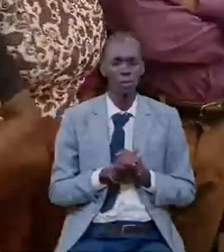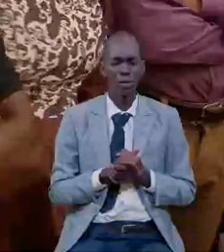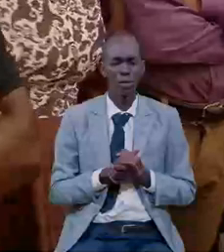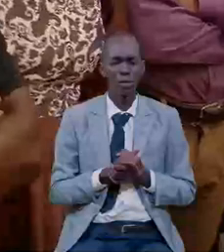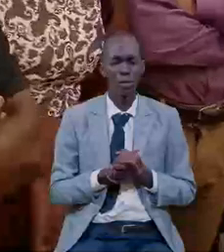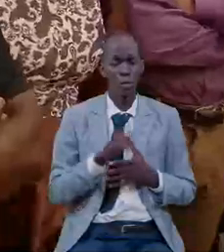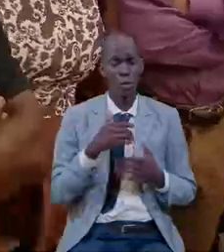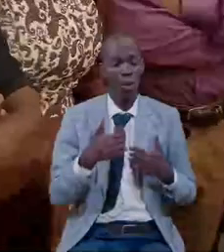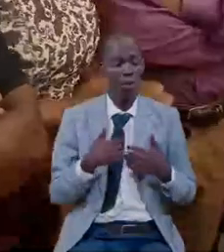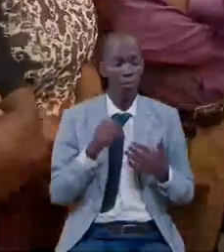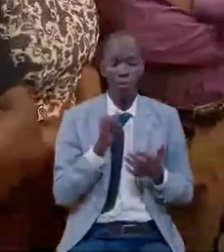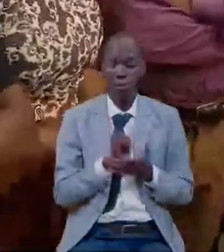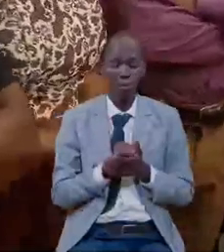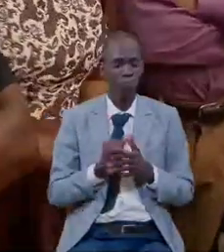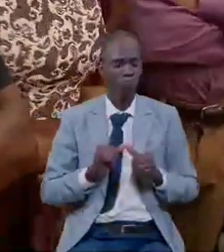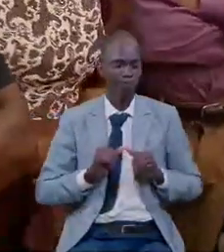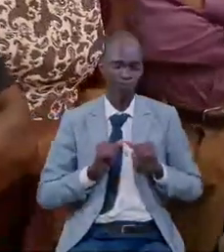Vous avez la foi ferme.